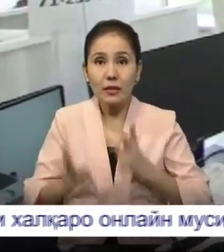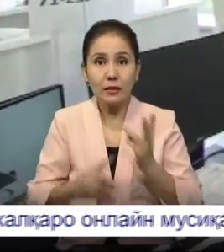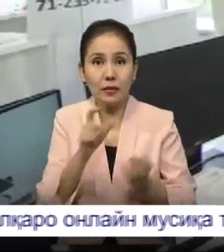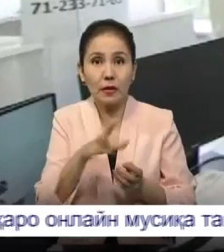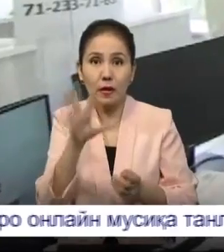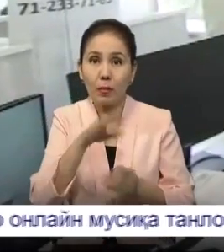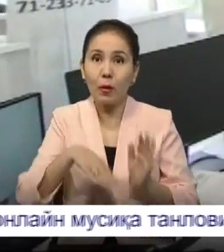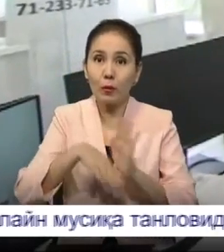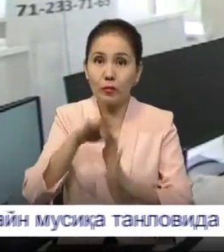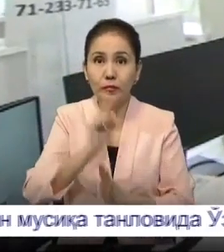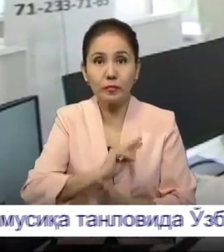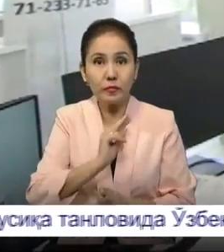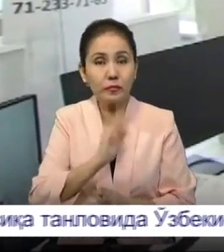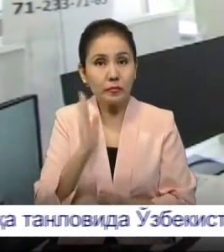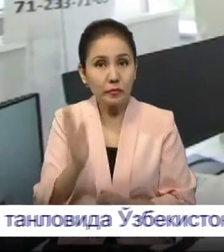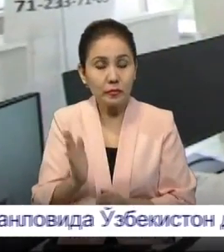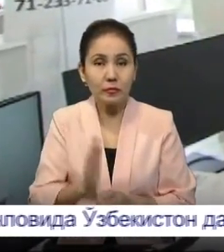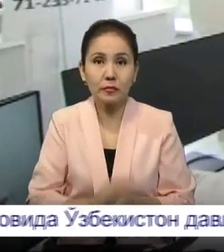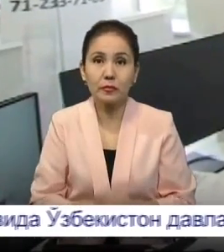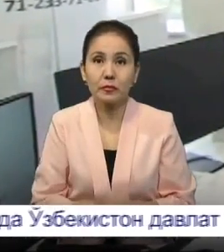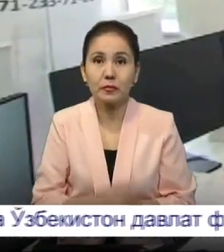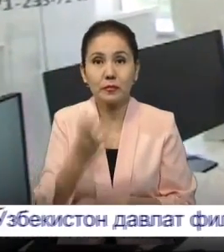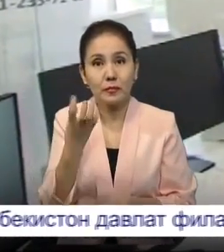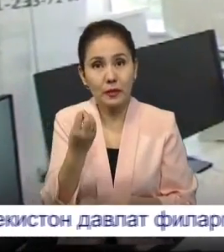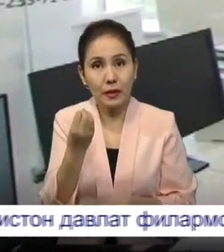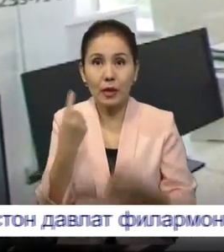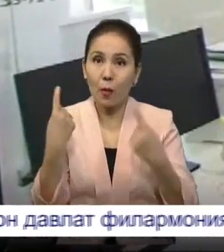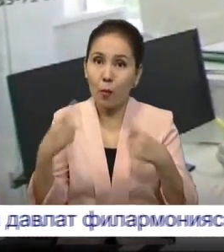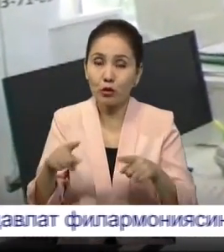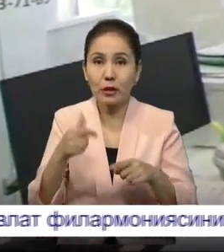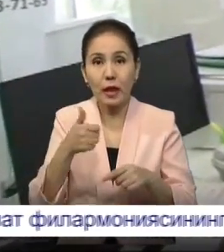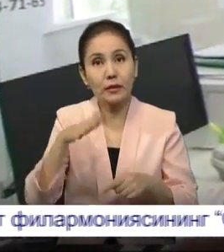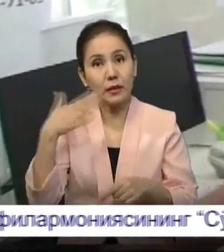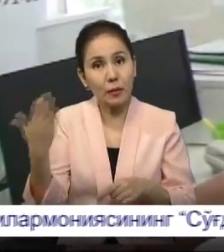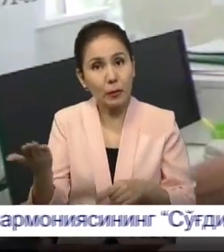yaxshi ishlashga. Yana boshqa yaxshi